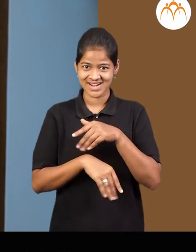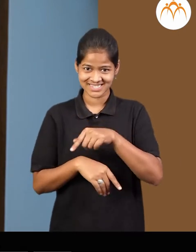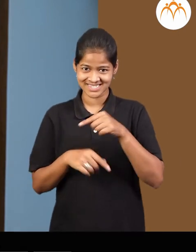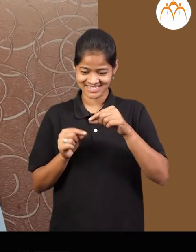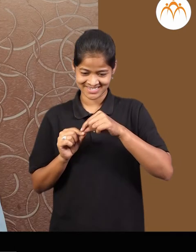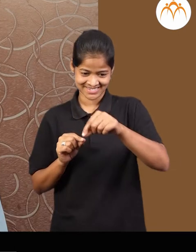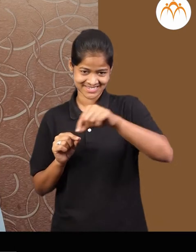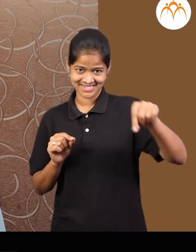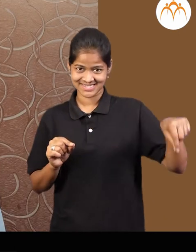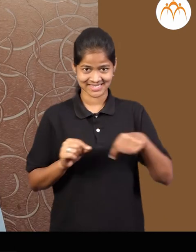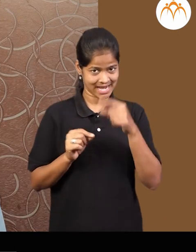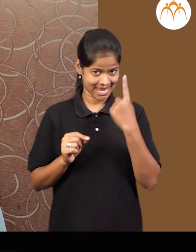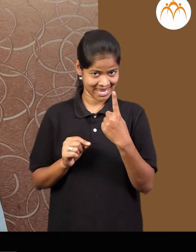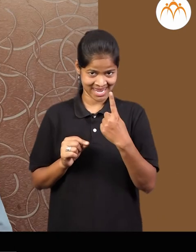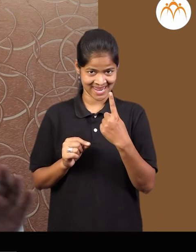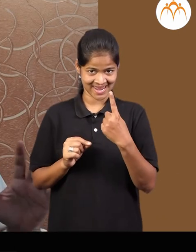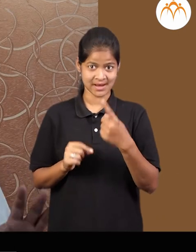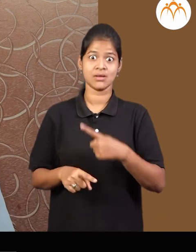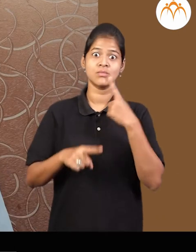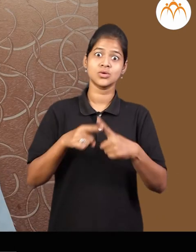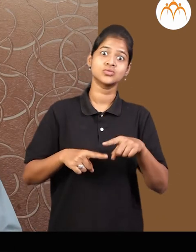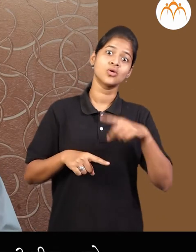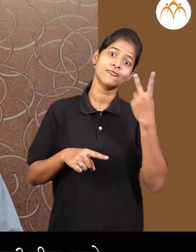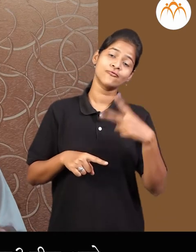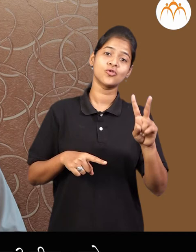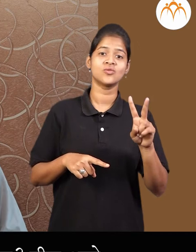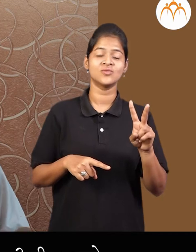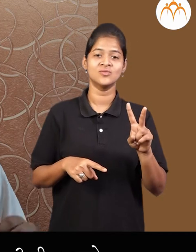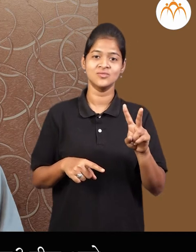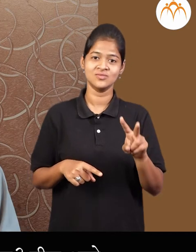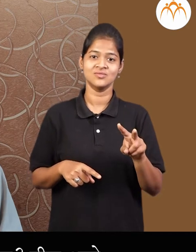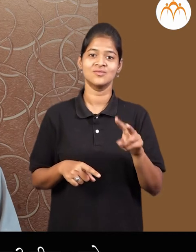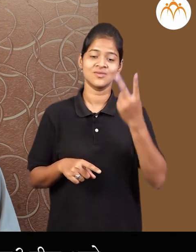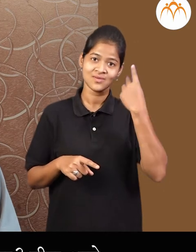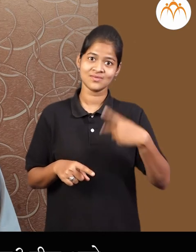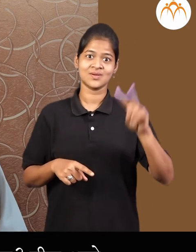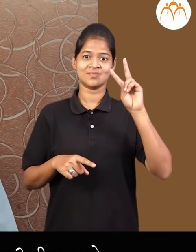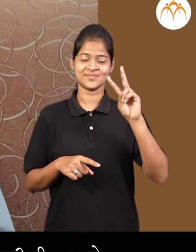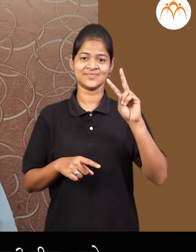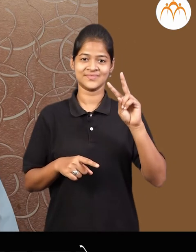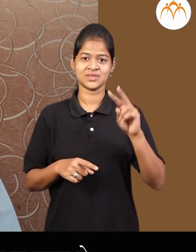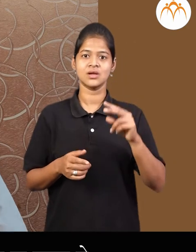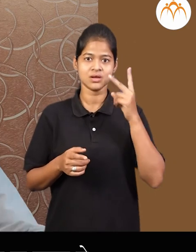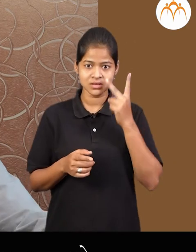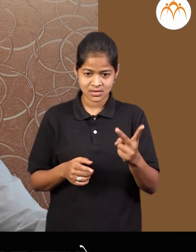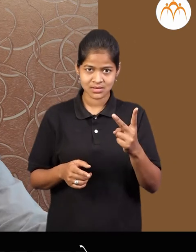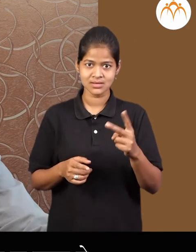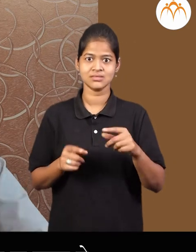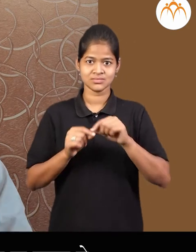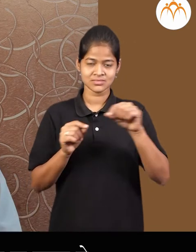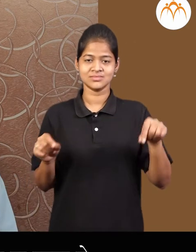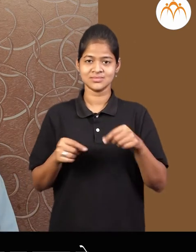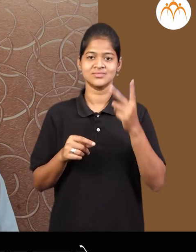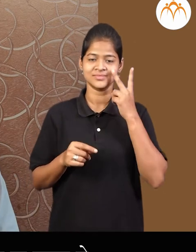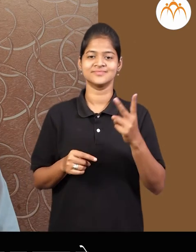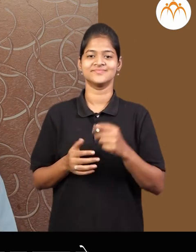बाजूंच्या दुप्पट. बरोबर. बर आता मला या पुठ्ठ्यांची परिमिती काढून सांगा. ठीक आहे, ईशान तू हा